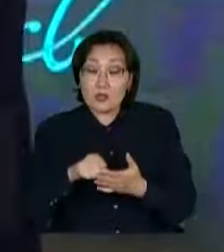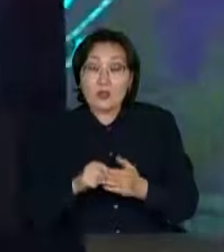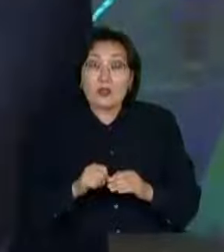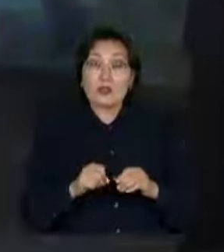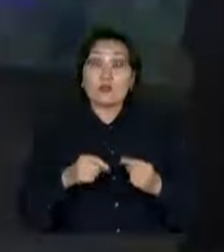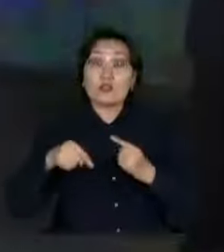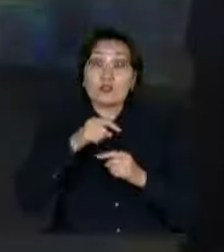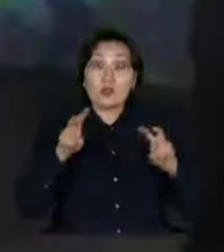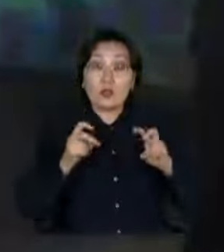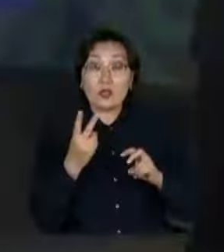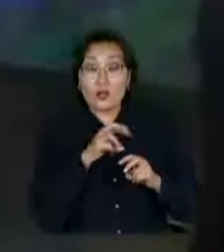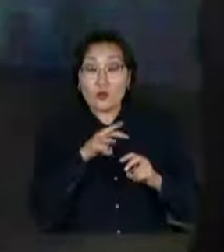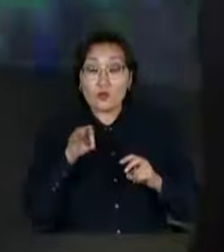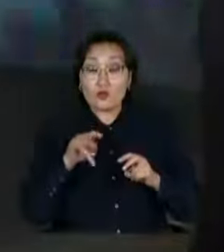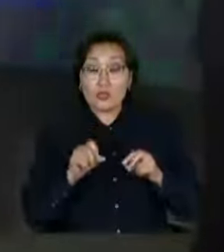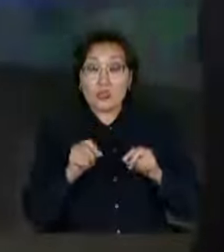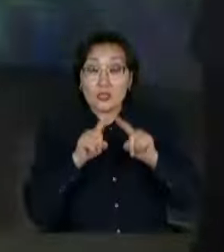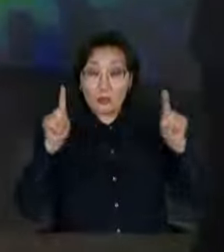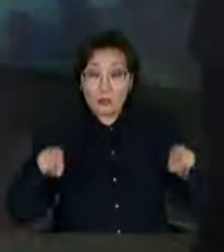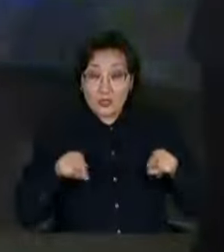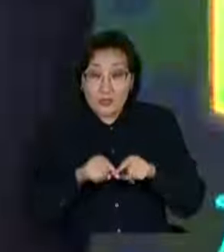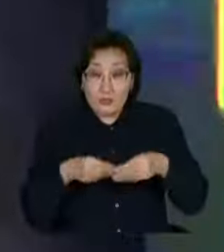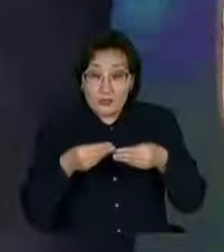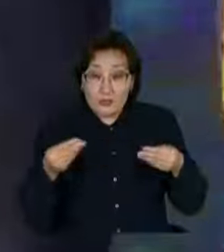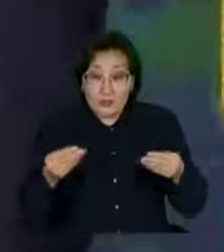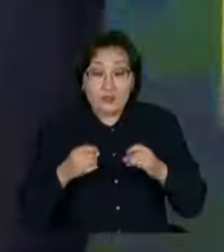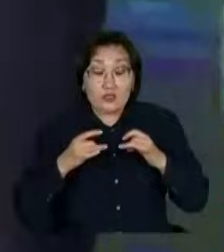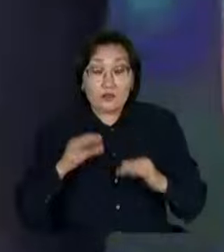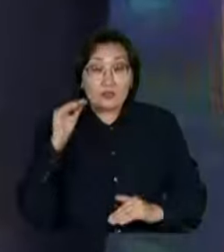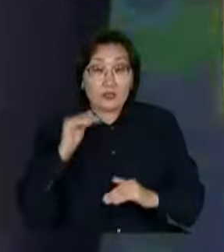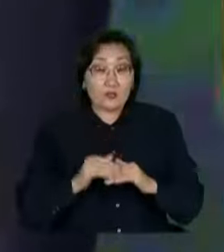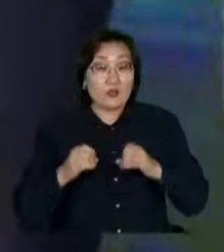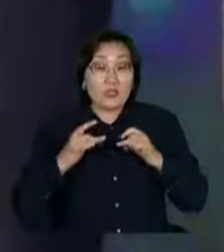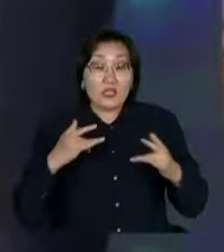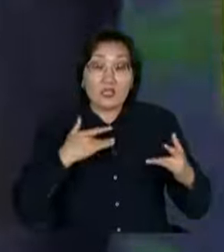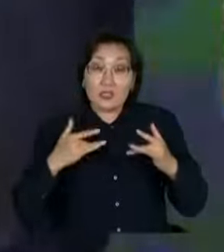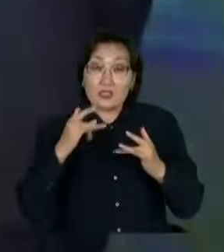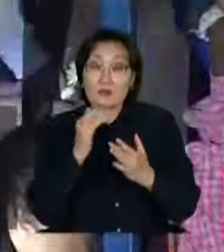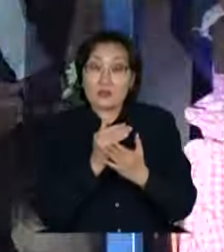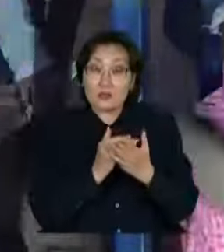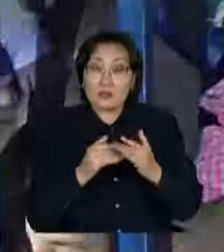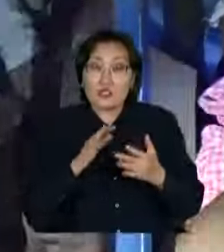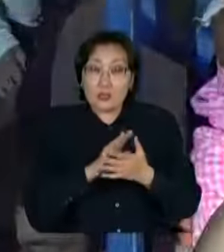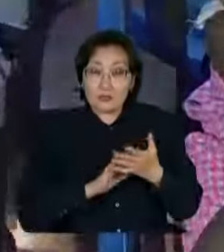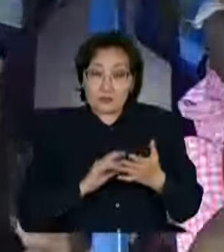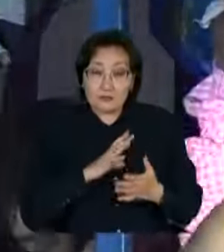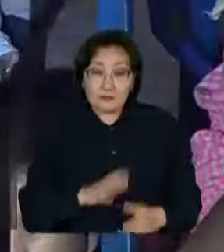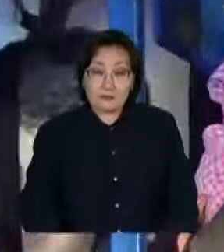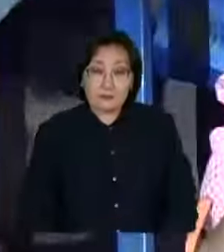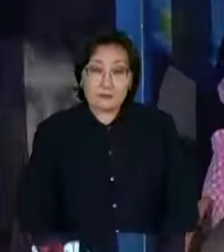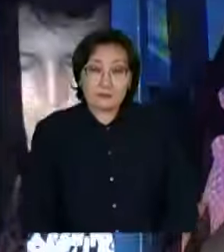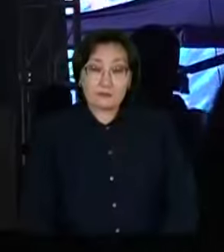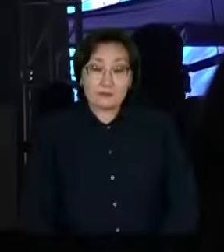кәсіпкерлер атынан 2 миллион теңгенің сертификаттарын табыс етті. Салтанатты кеш мерекелік концертке ұласты. Рүстем Айткарым,